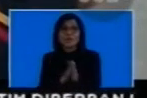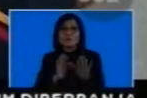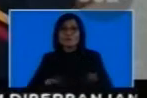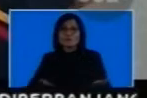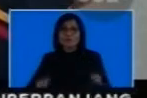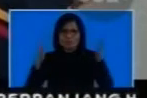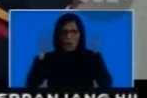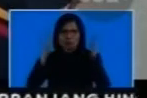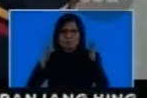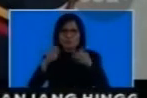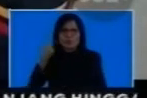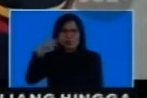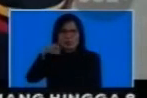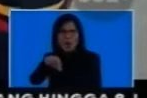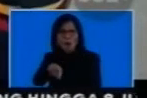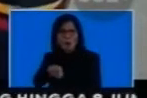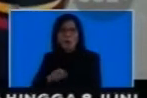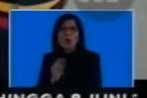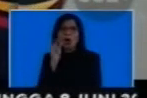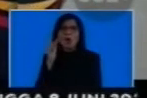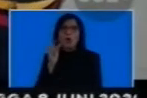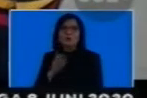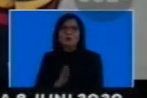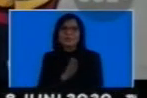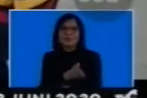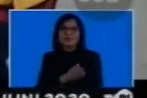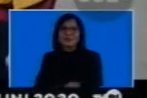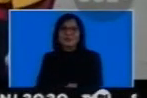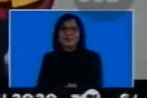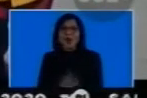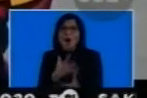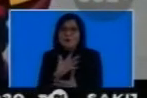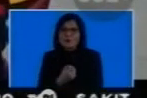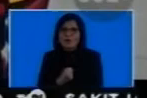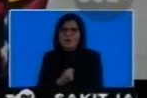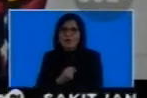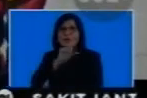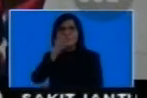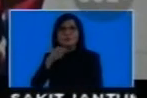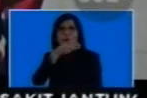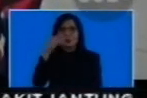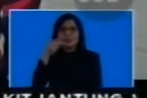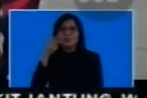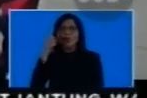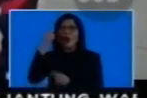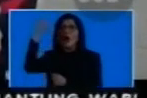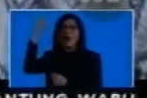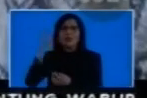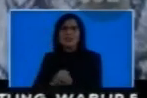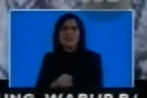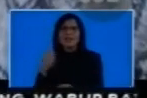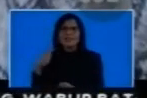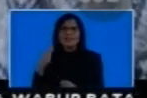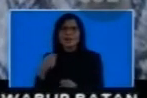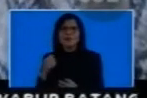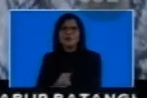dan siswa, khususnya yang berada di pedalaman, untuk ambil bagian. Semoga di bulan Ramadan ini, Allah